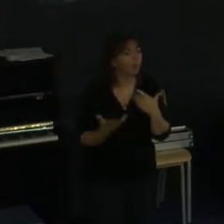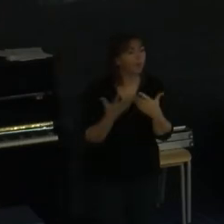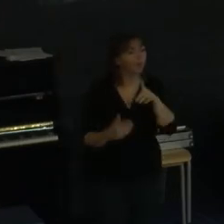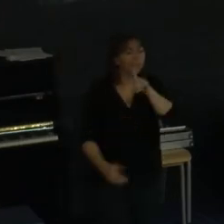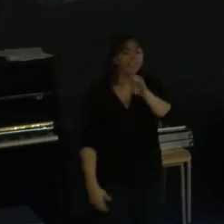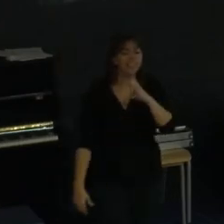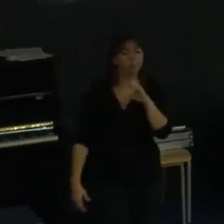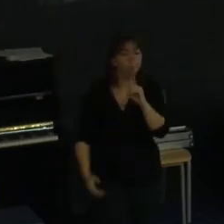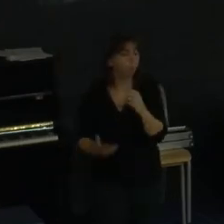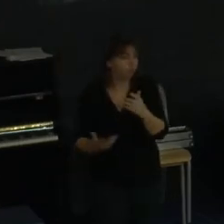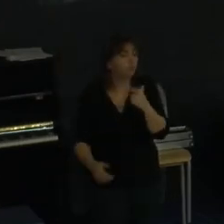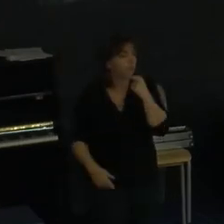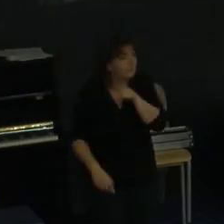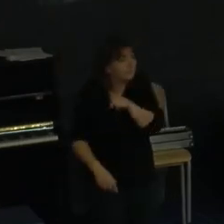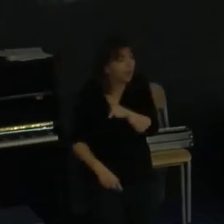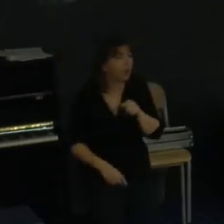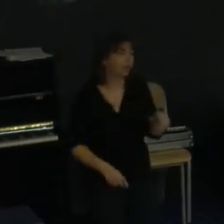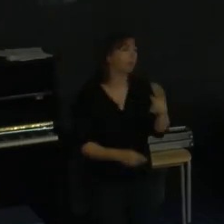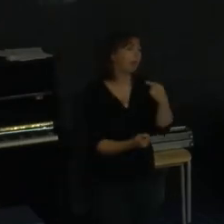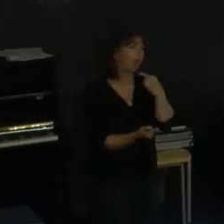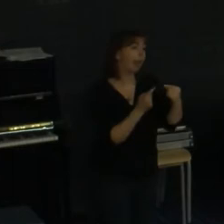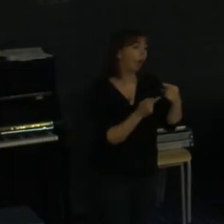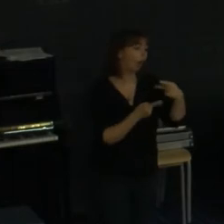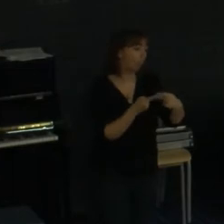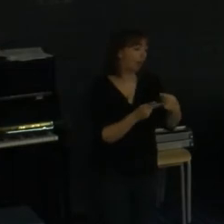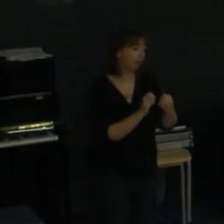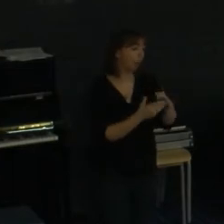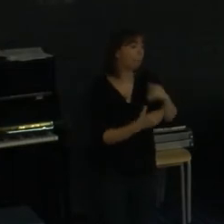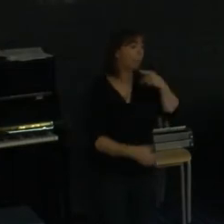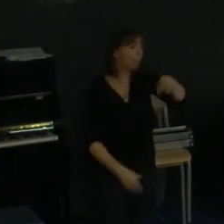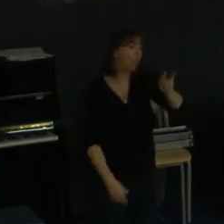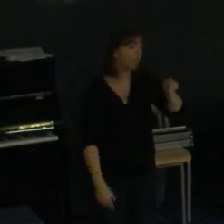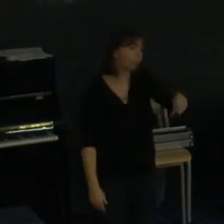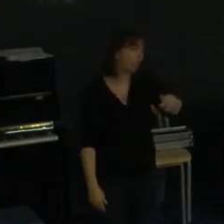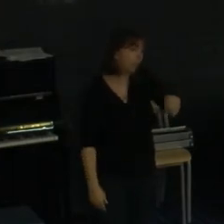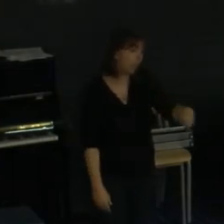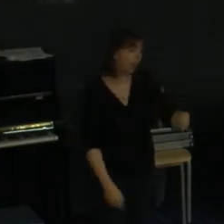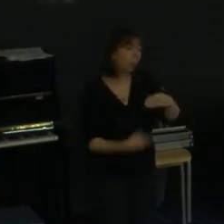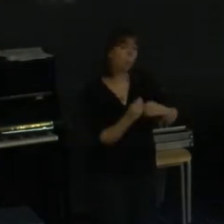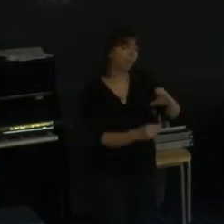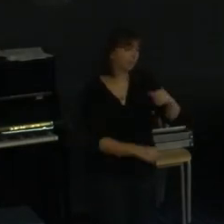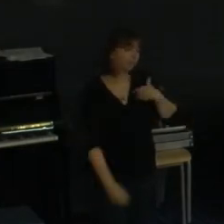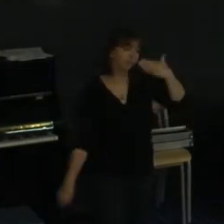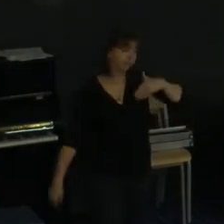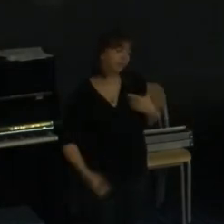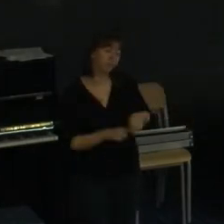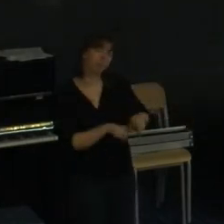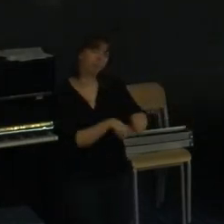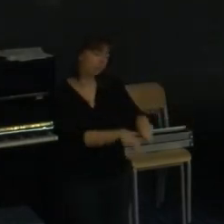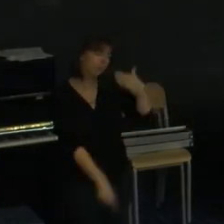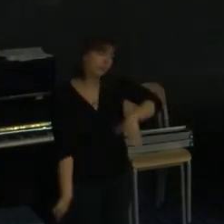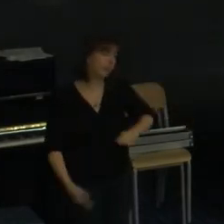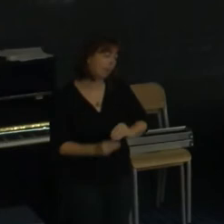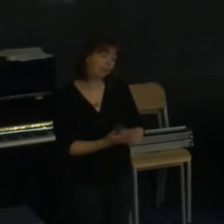normal qu'on trouve des erreurs dans les pages web PHP, mais bon, là-dessus, ou alors en Python, en C, etc. Donc ici,